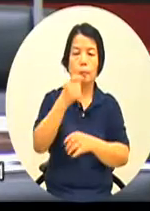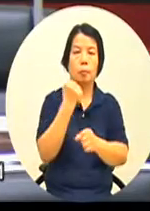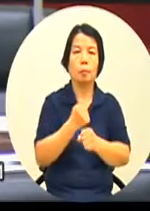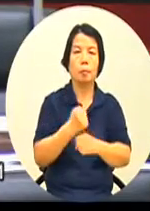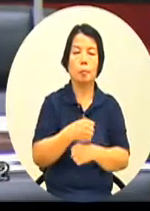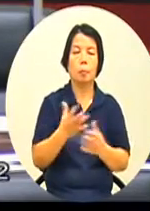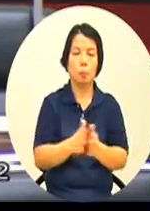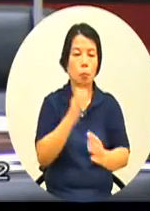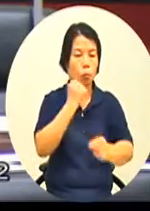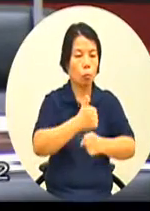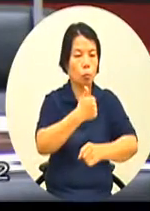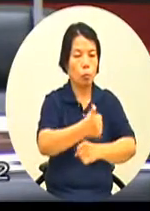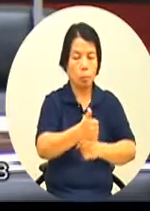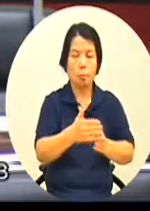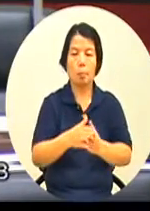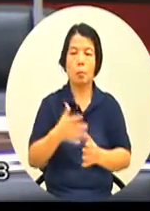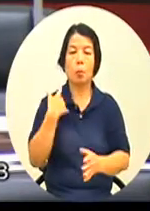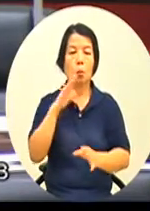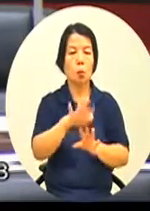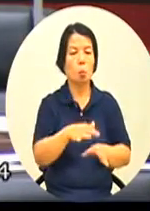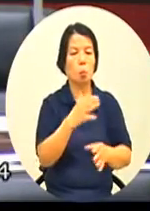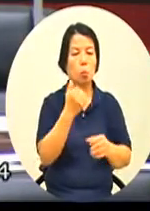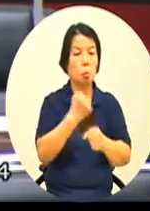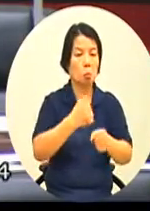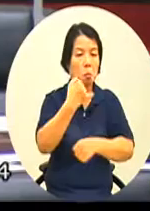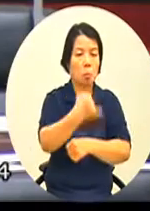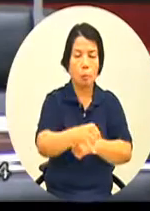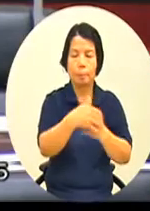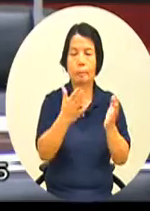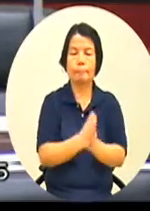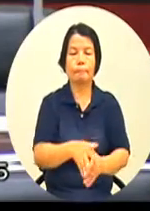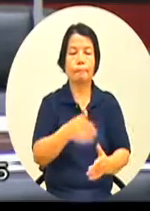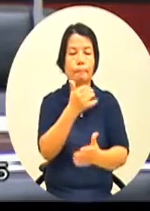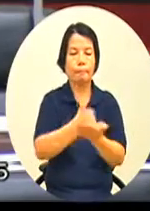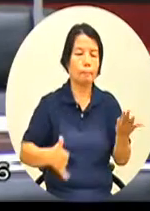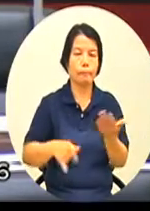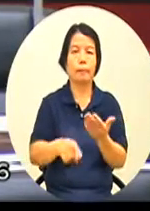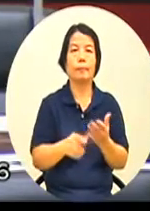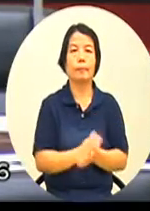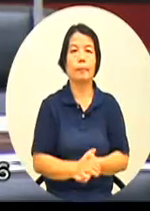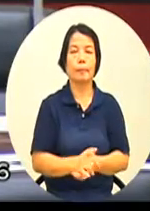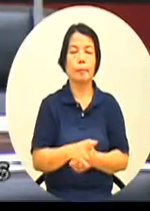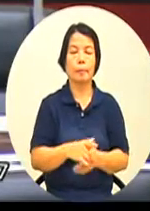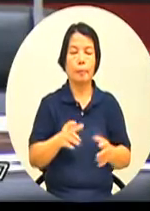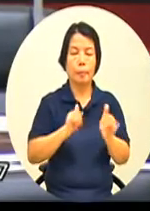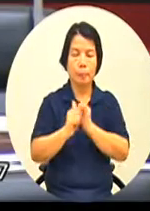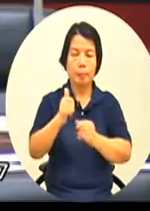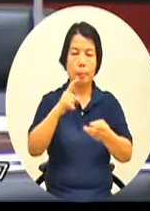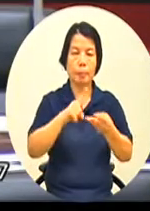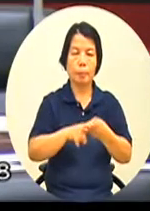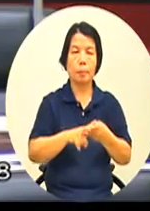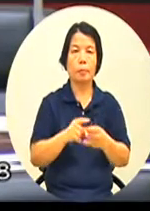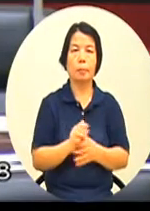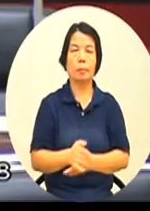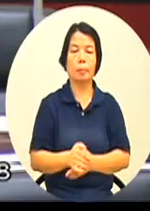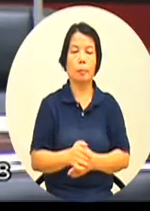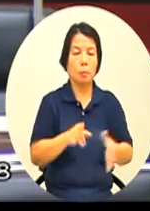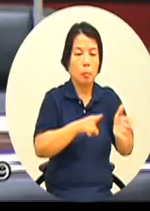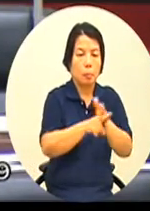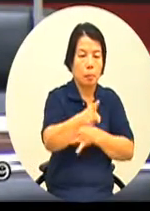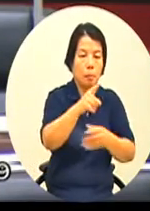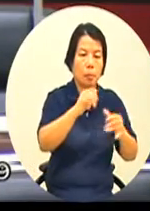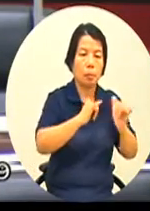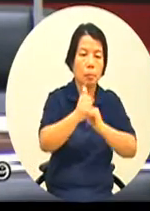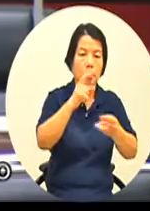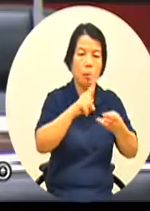他继续连任；做不好，就让他下台。换句话说呢，民主政治的机制，直接民主、间接民主都是以